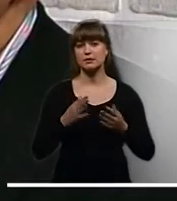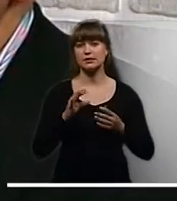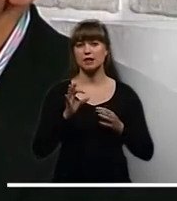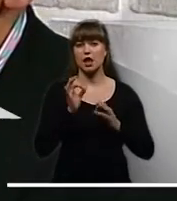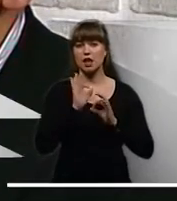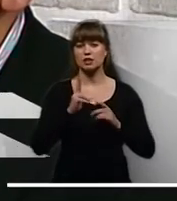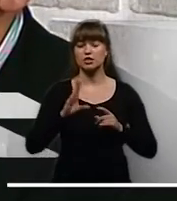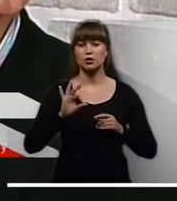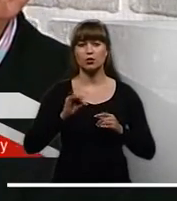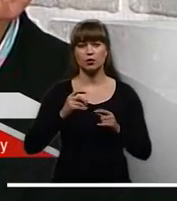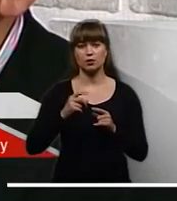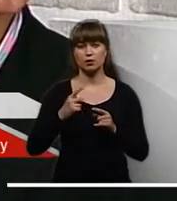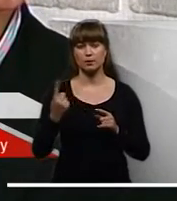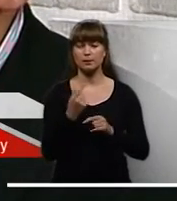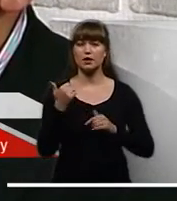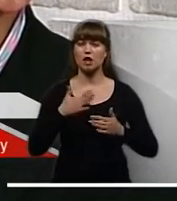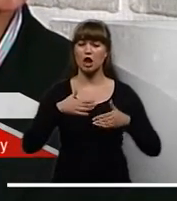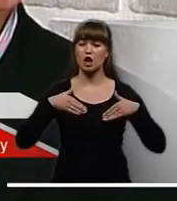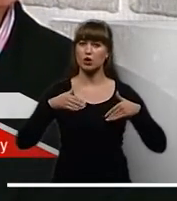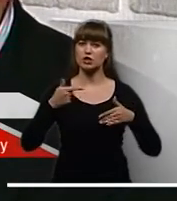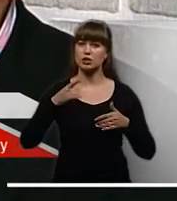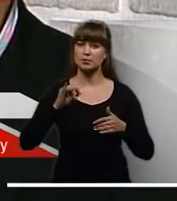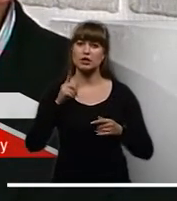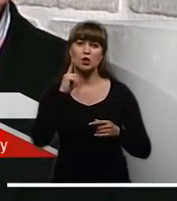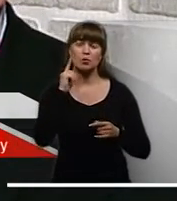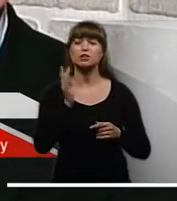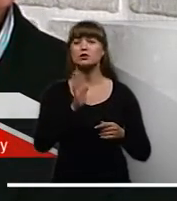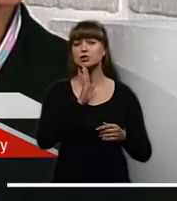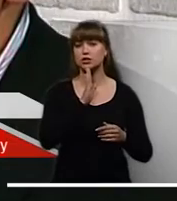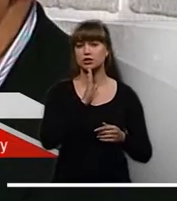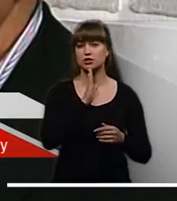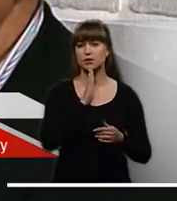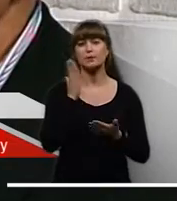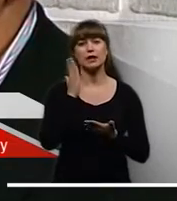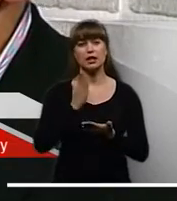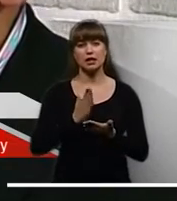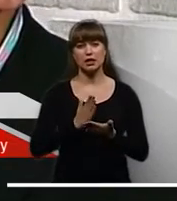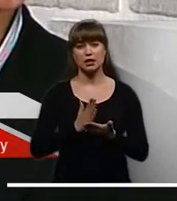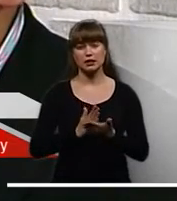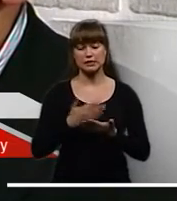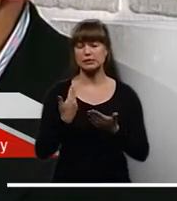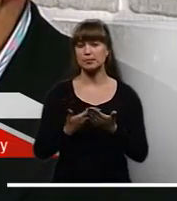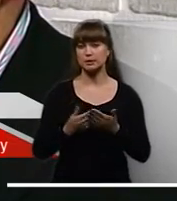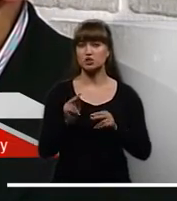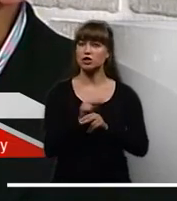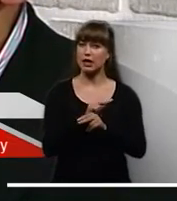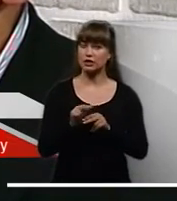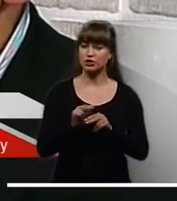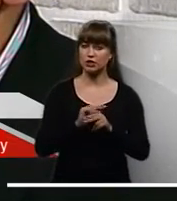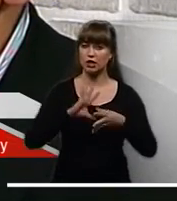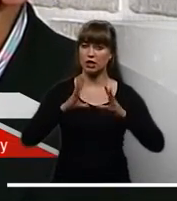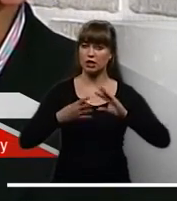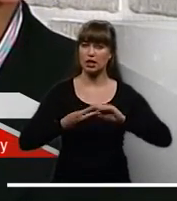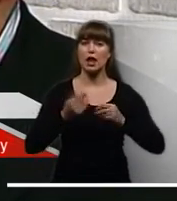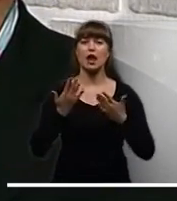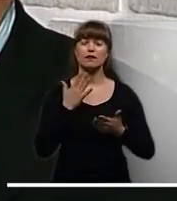идет о идиопатической или первичной легочной гипертензии у молодых женщин. Есть симптоматическое лечение,